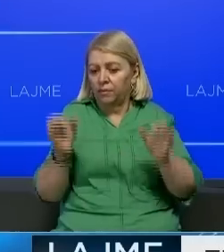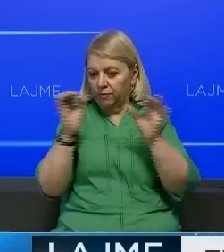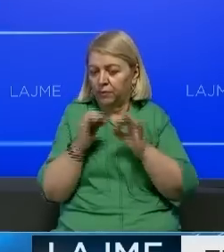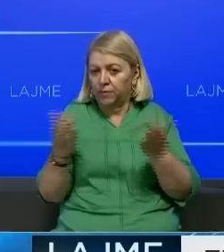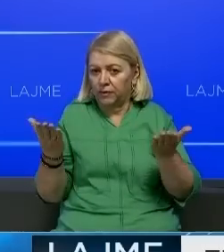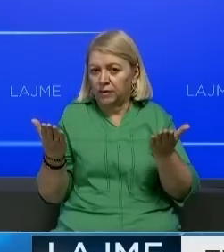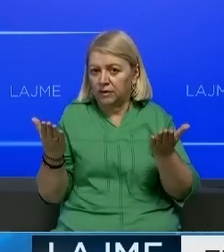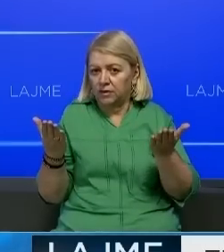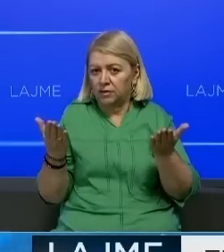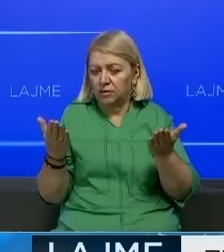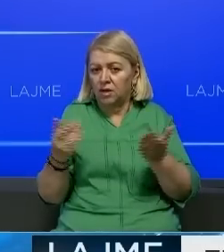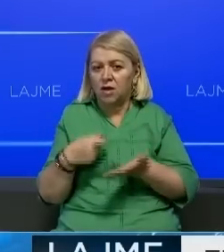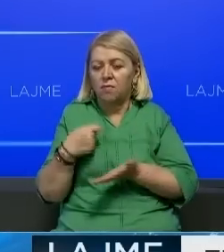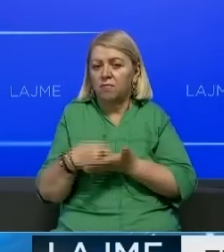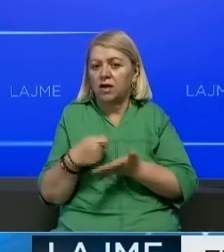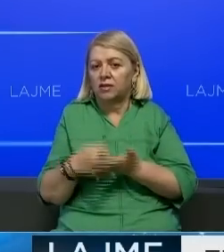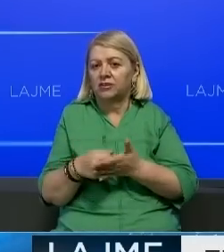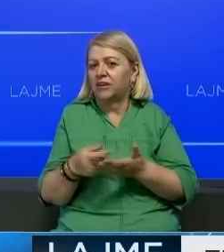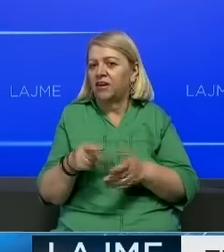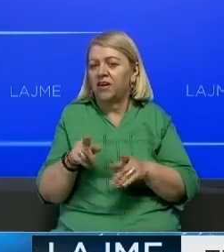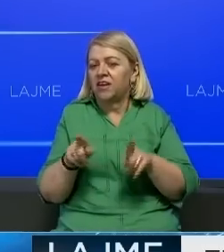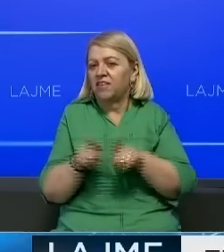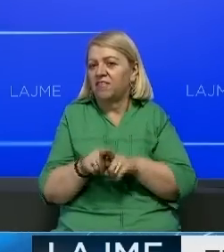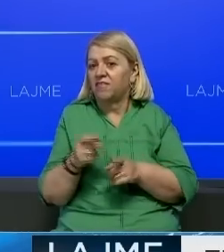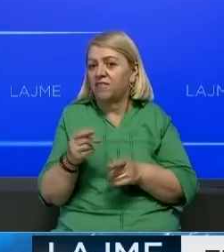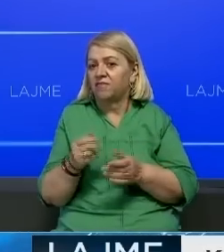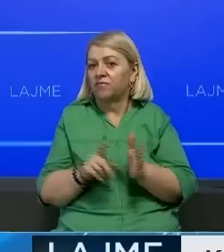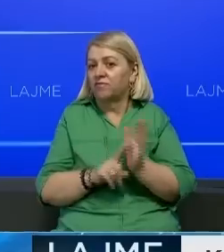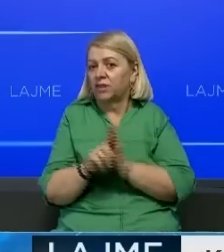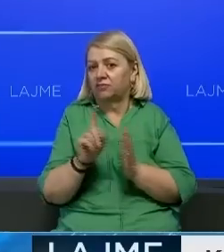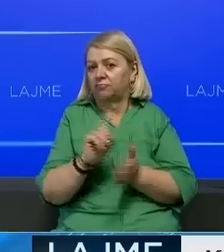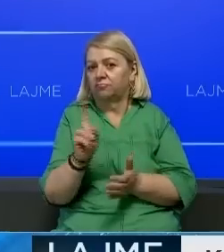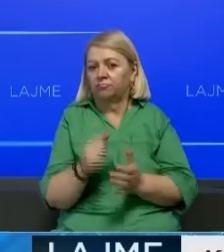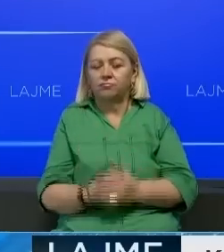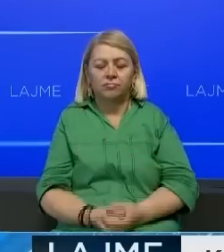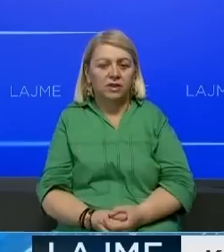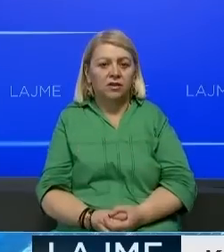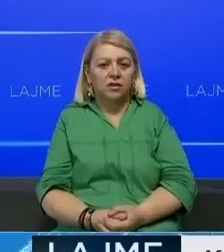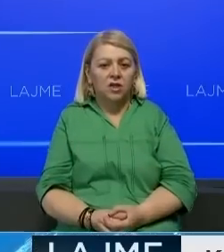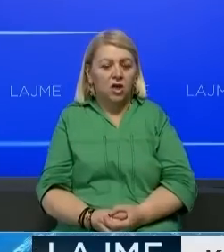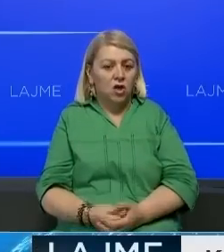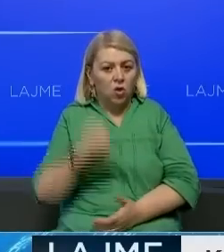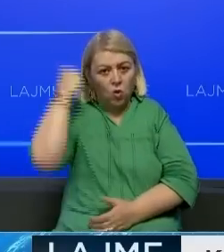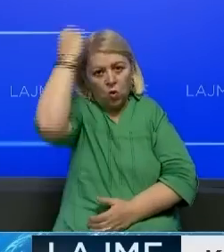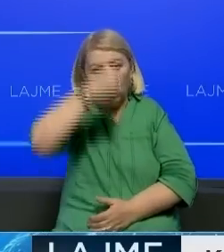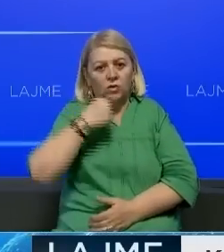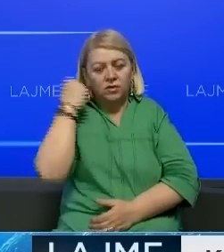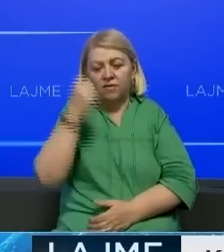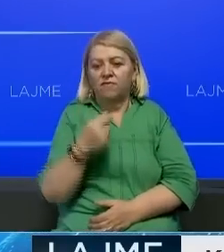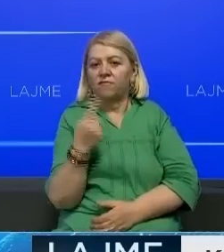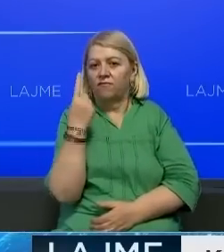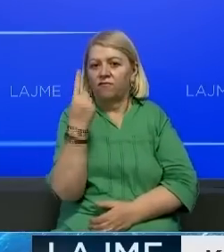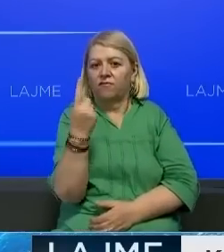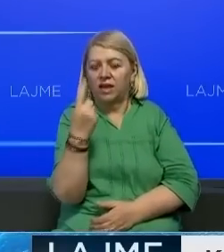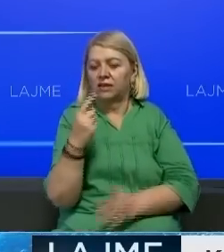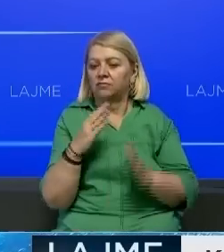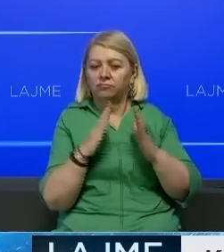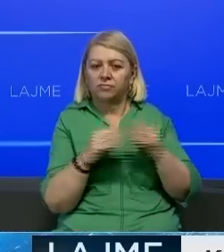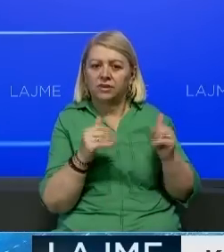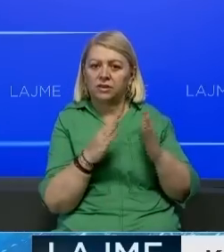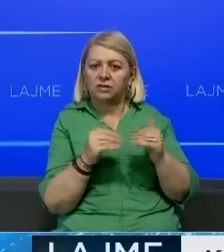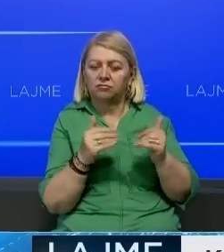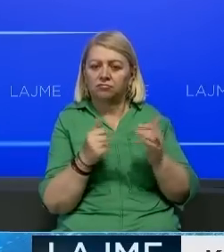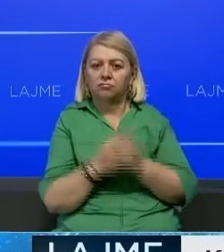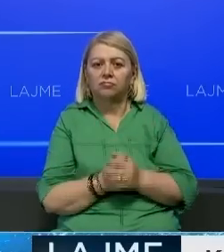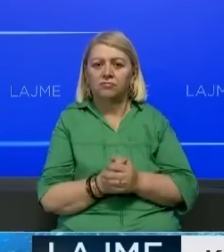sepse ato para nuk i kanë jetë rrëve se kishin vitin e kaluar. Republika e Kosovës është i vetmi vend në rajonin e Ballkanit